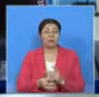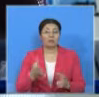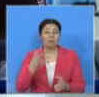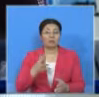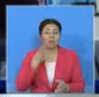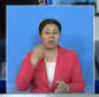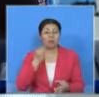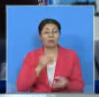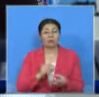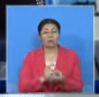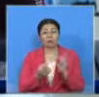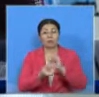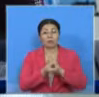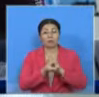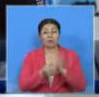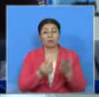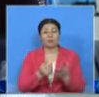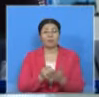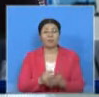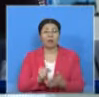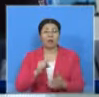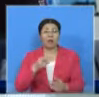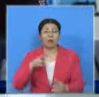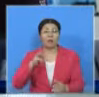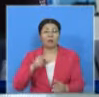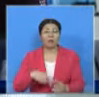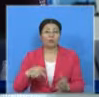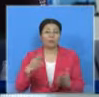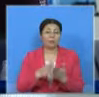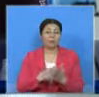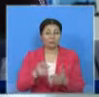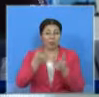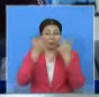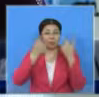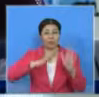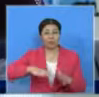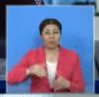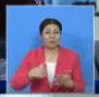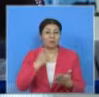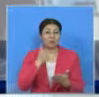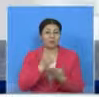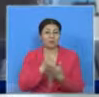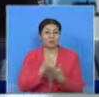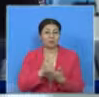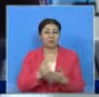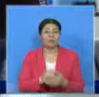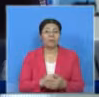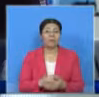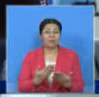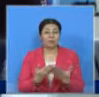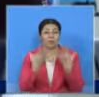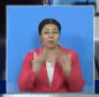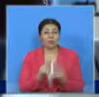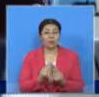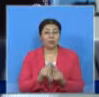А 10 декабря 1997 года был издан указ об объявлении Акмолы столицей Республики Казахстан. Сегодня наша